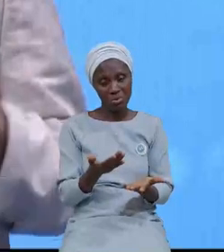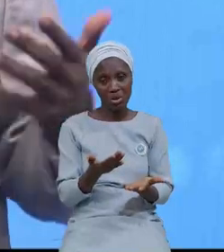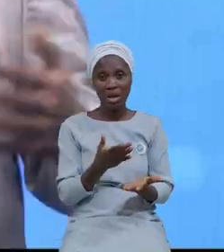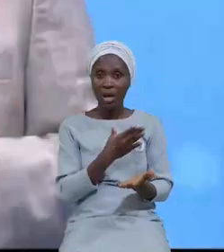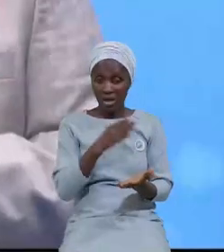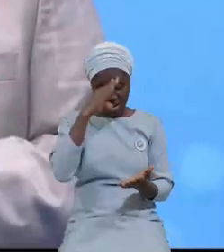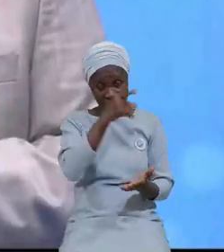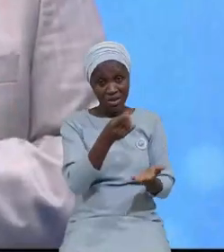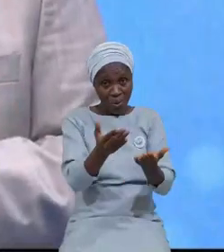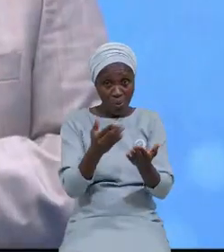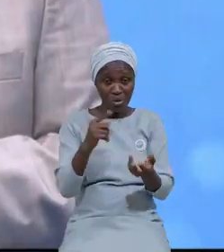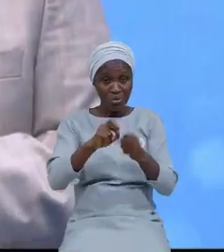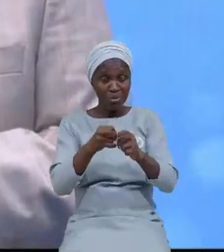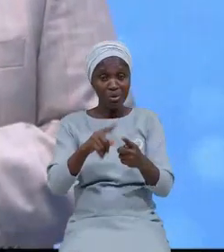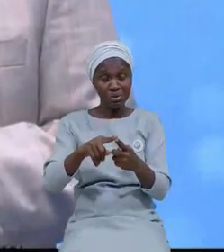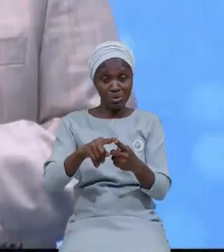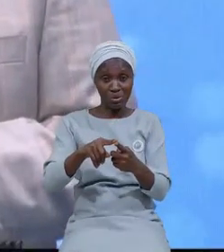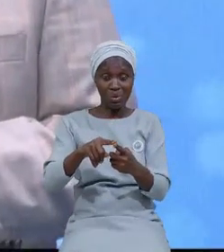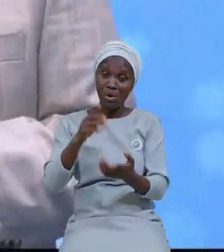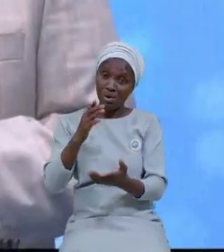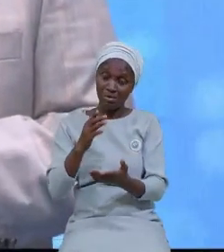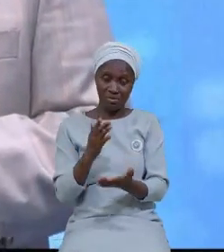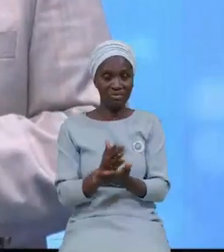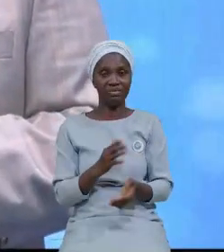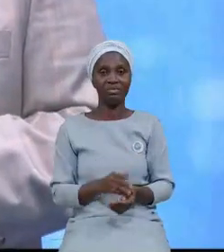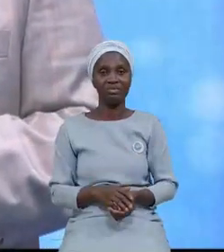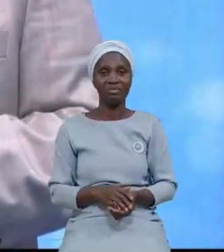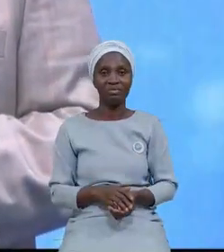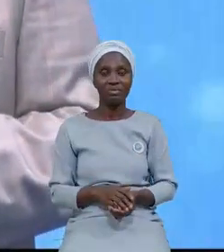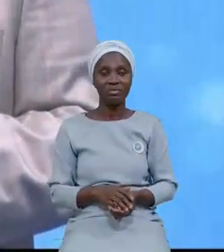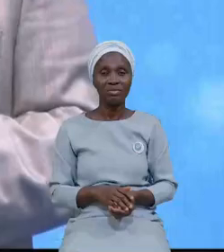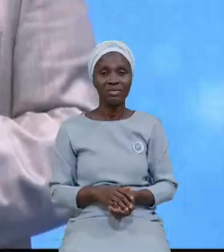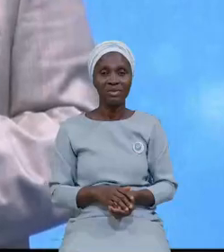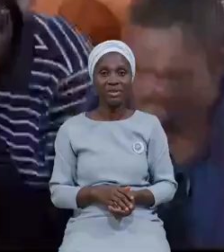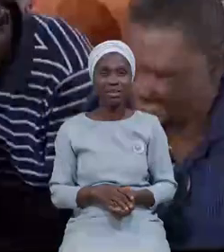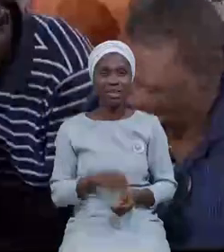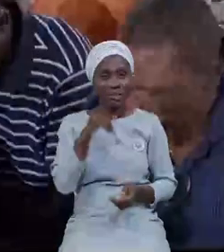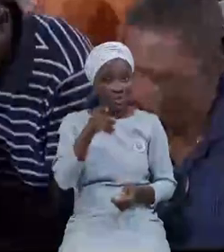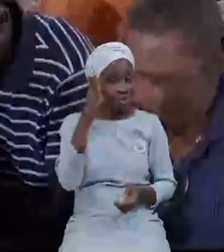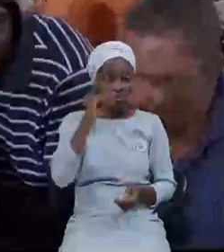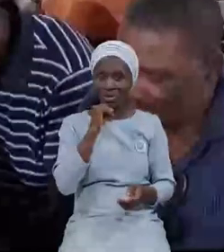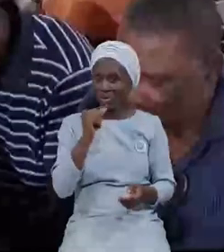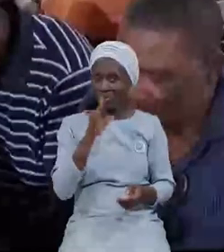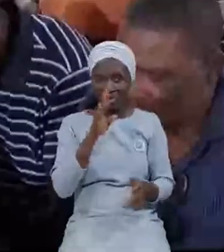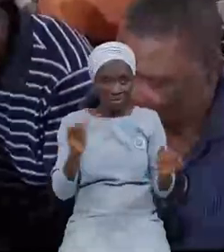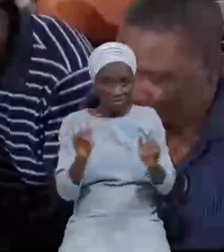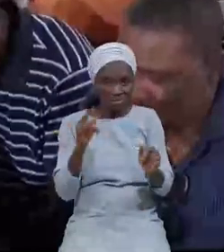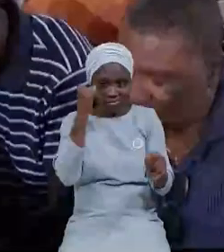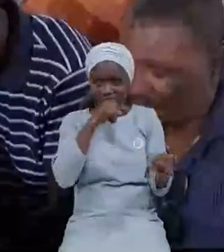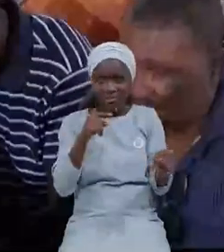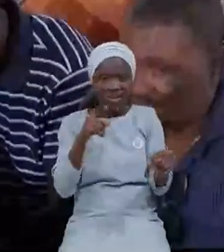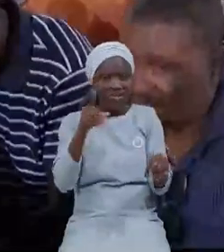problèmes continuent pendant 24h encore tu ne seras pas comme pharaon